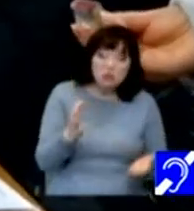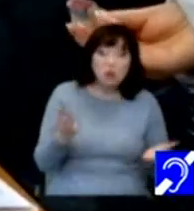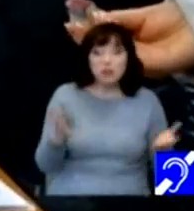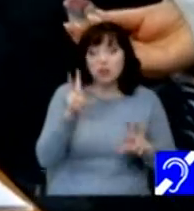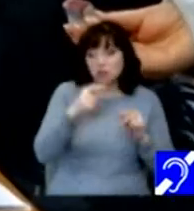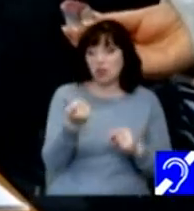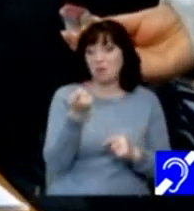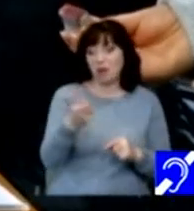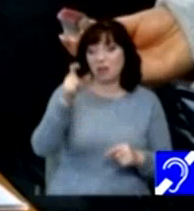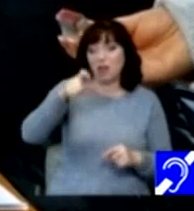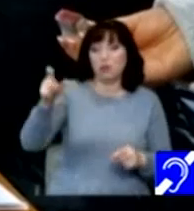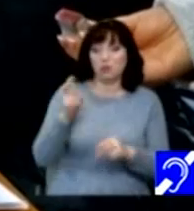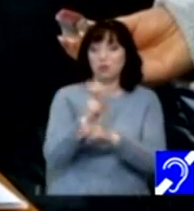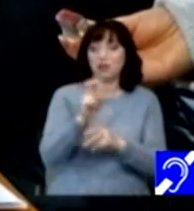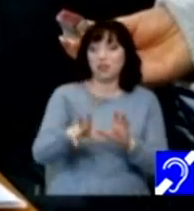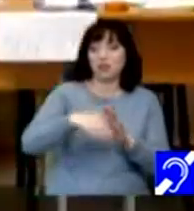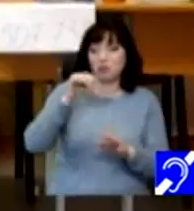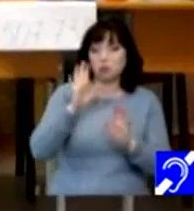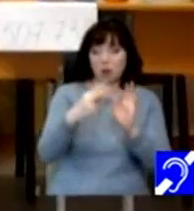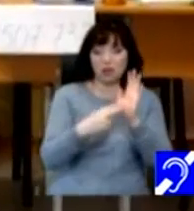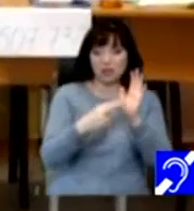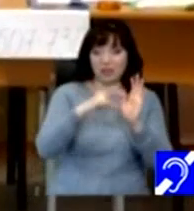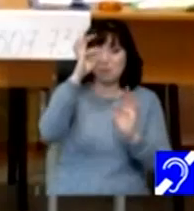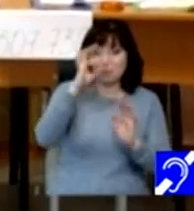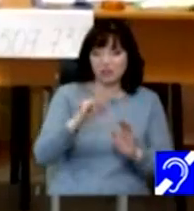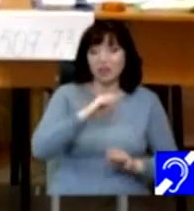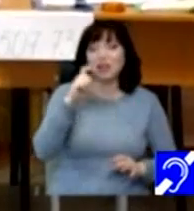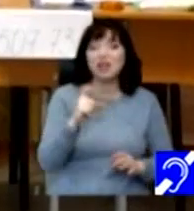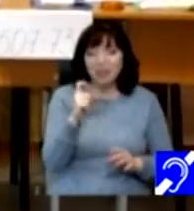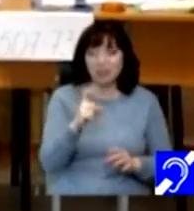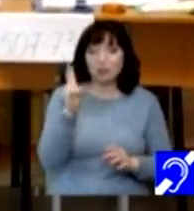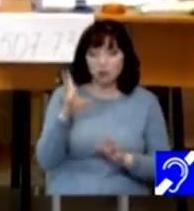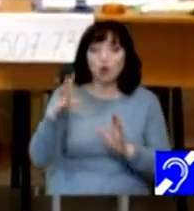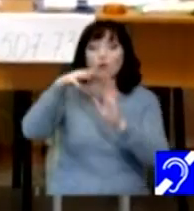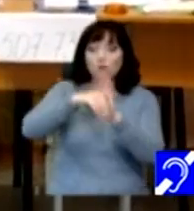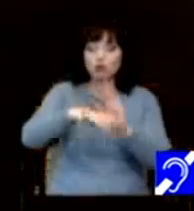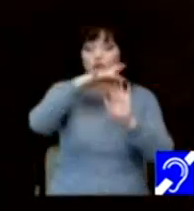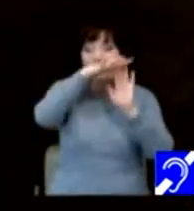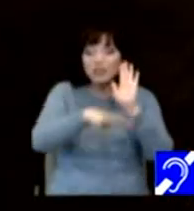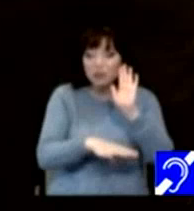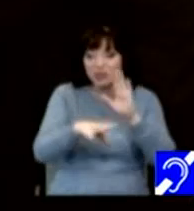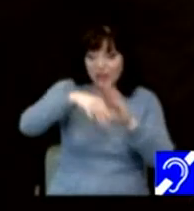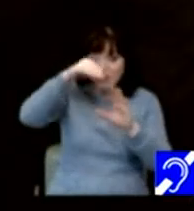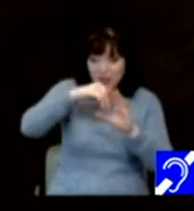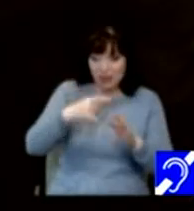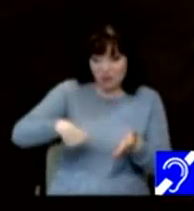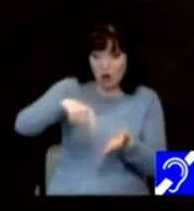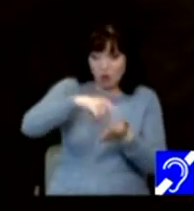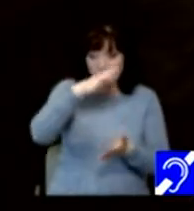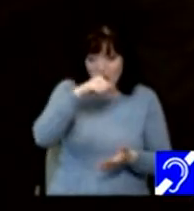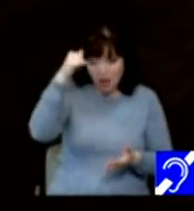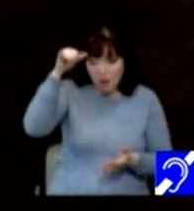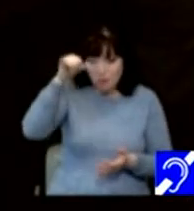puțin reprezentative. Doar 7% din cei impuși în listele electorale din municipiul